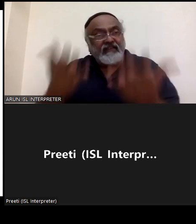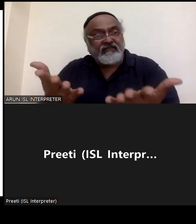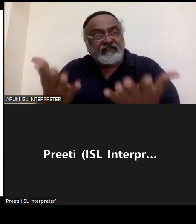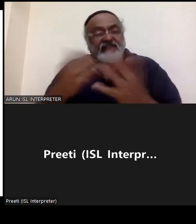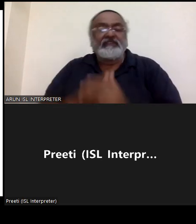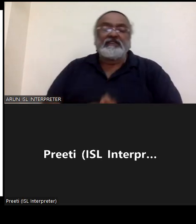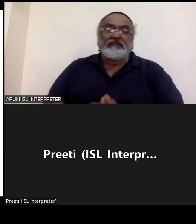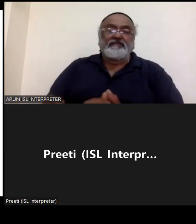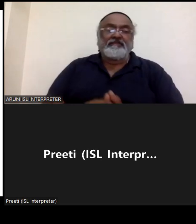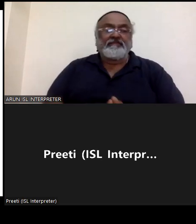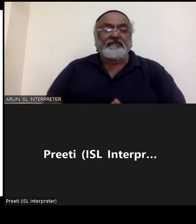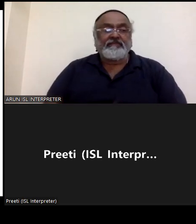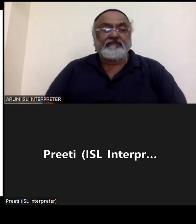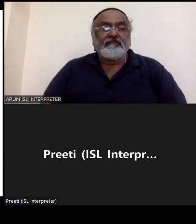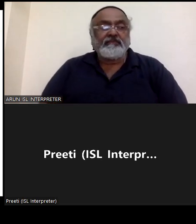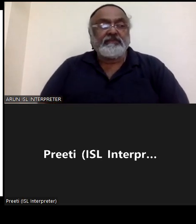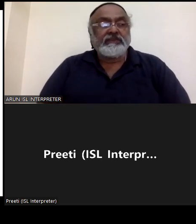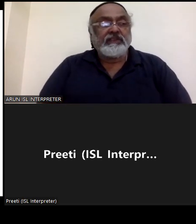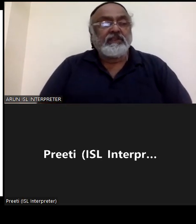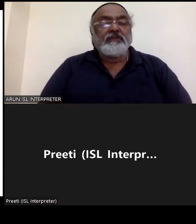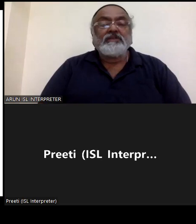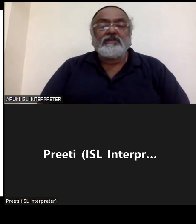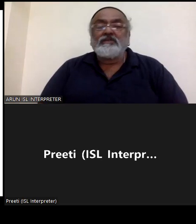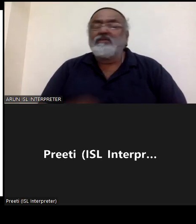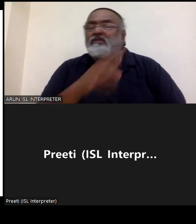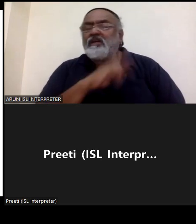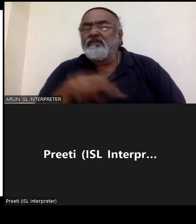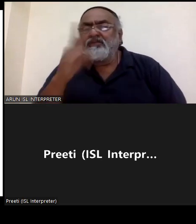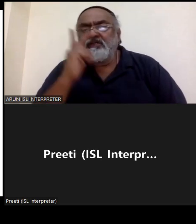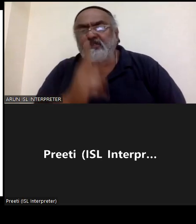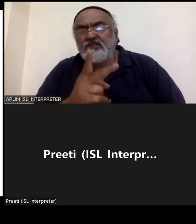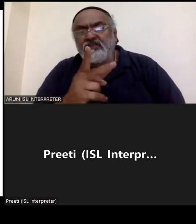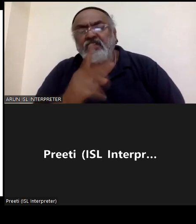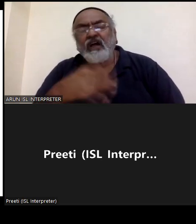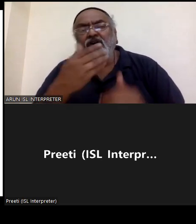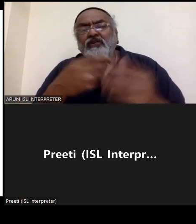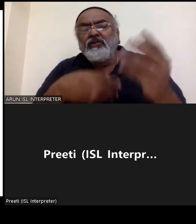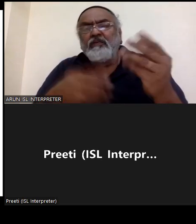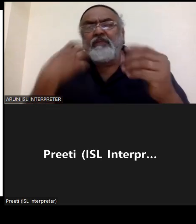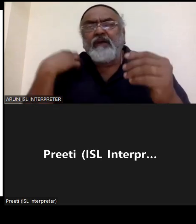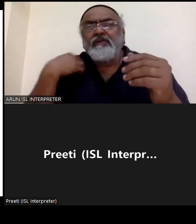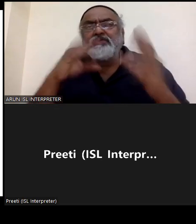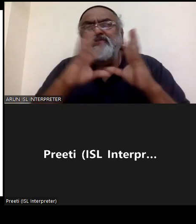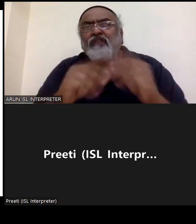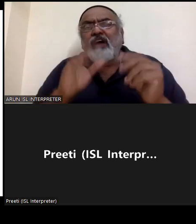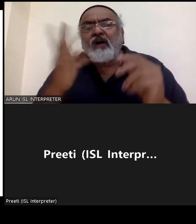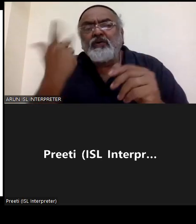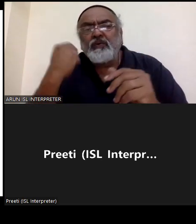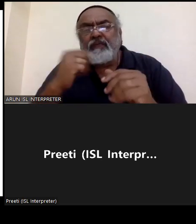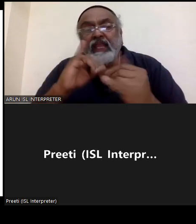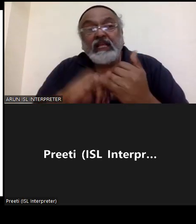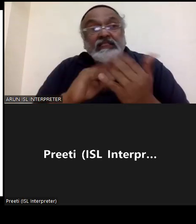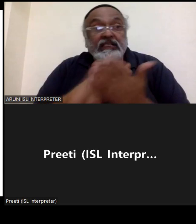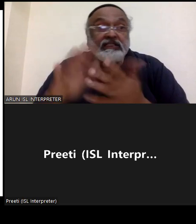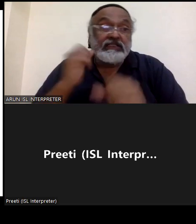Looking at how we can deal with the problem, तो pension based जो problem है उसके लिए हम क्या कर सकते हैं, SHG बना सकते हैं जो